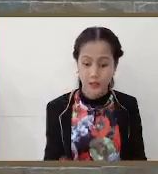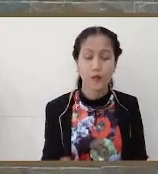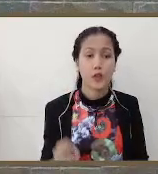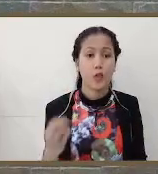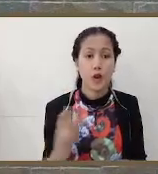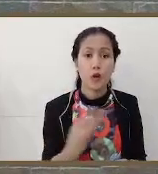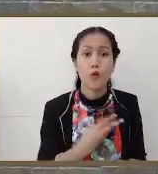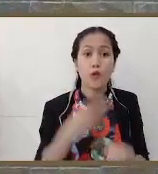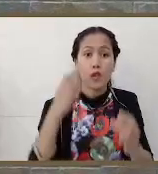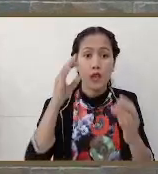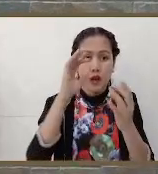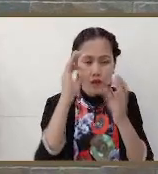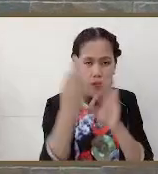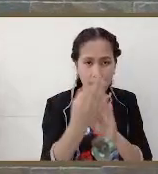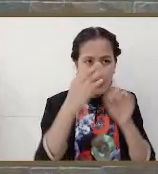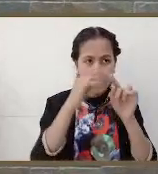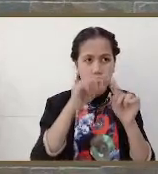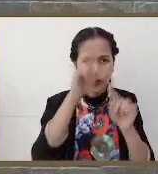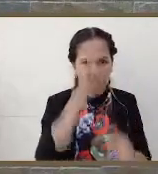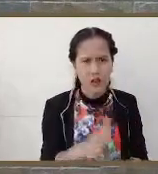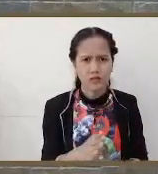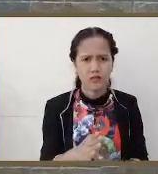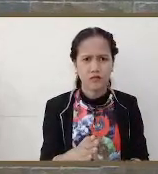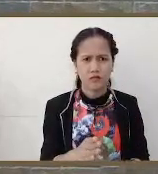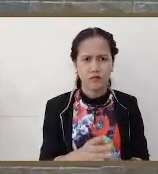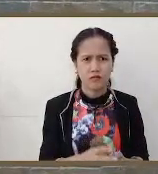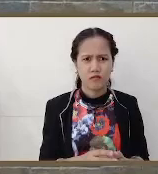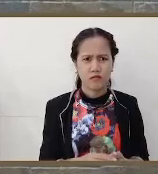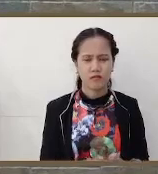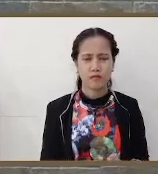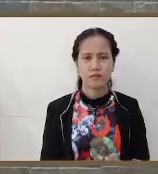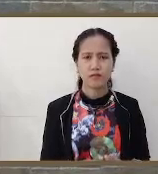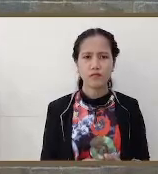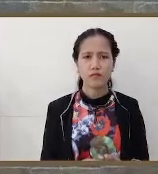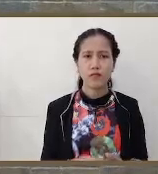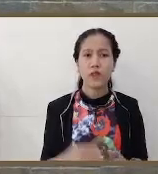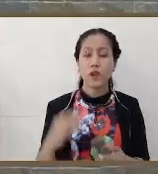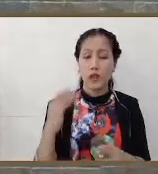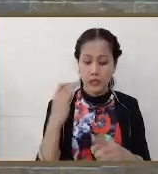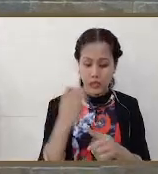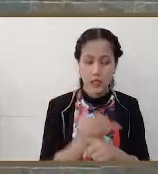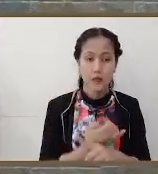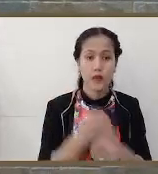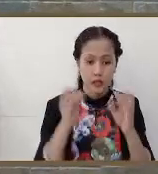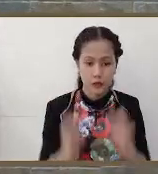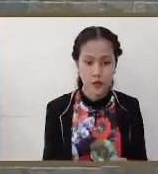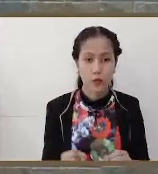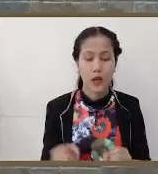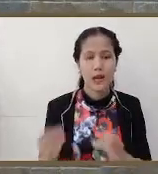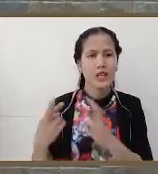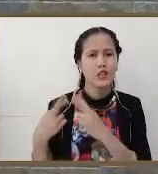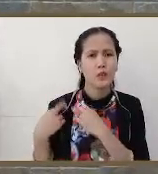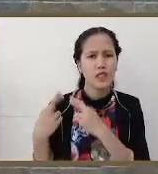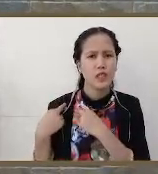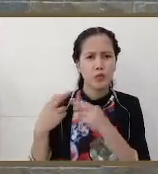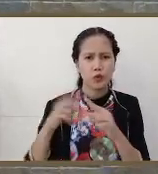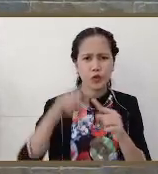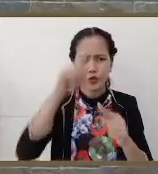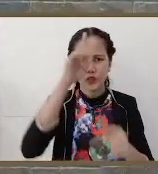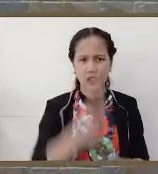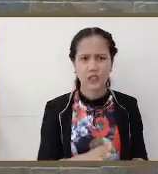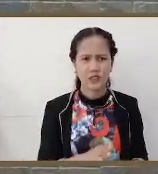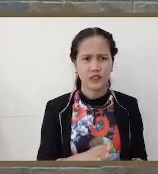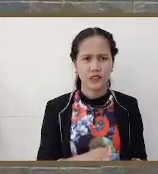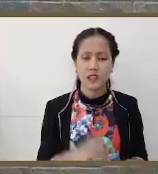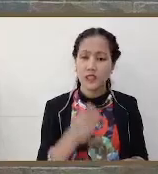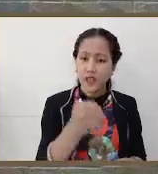Diyos. Hindi sasagutin ng asawang lalaki ang asawang babae. The same thing din sinasabi ko sa mga young people. Hindi kayo sasagutin ng mga magulang